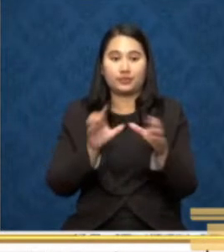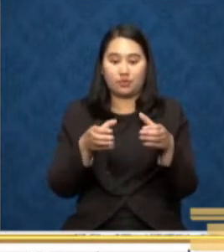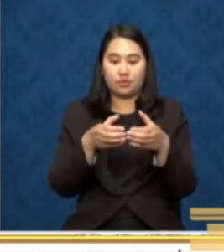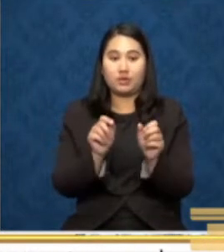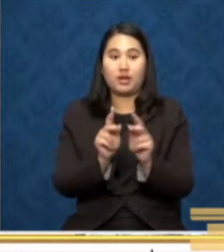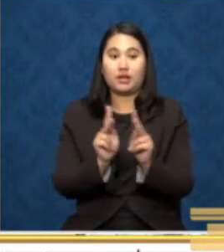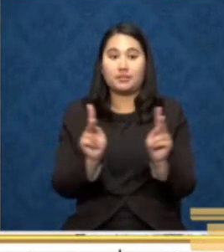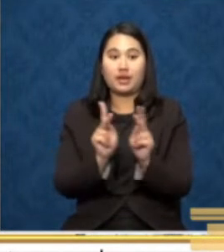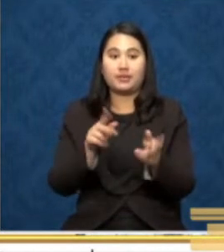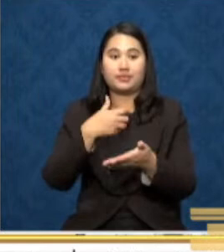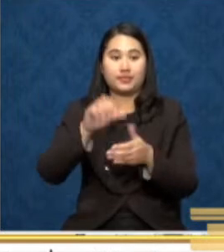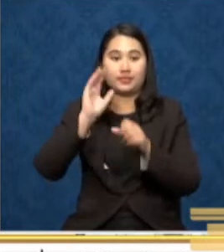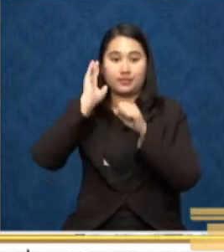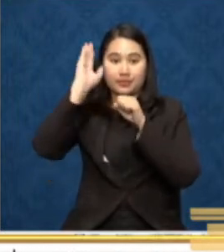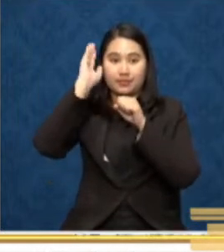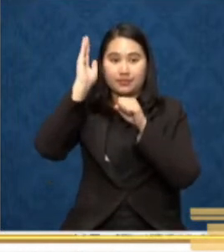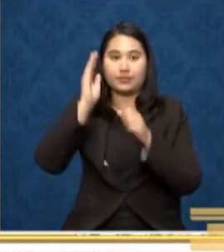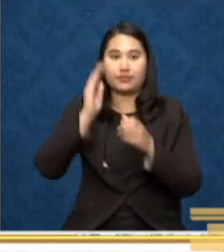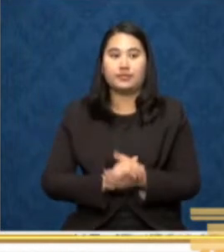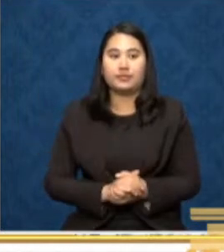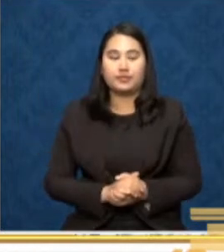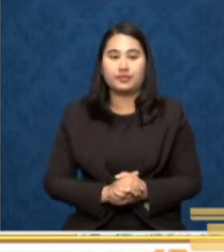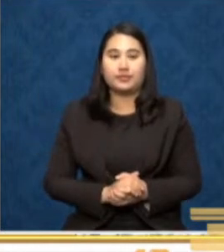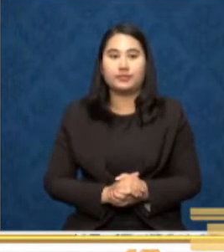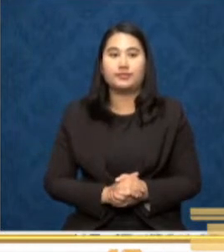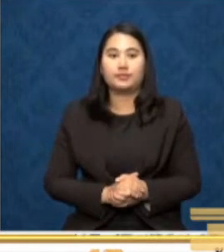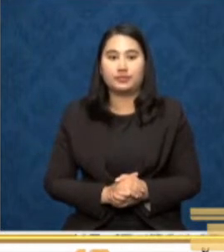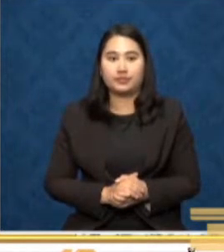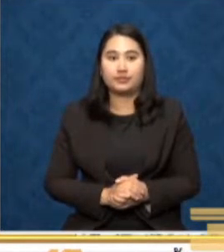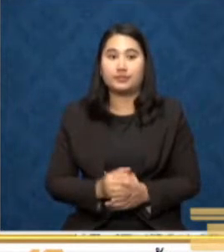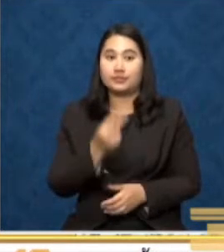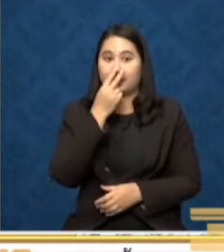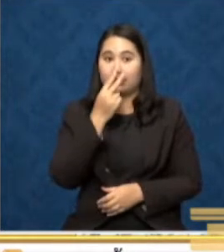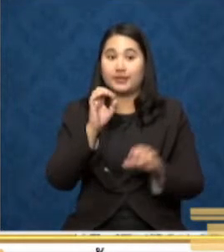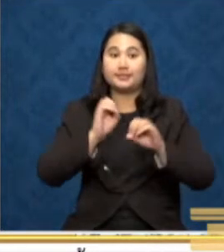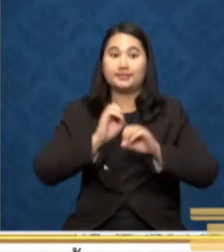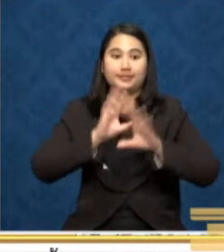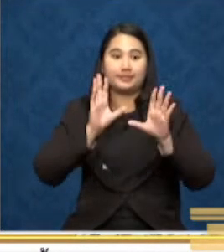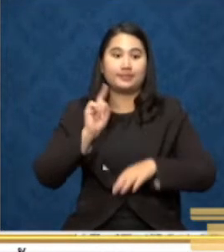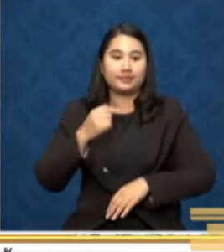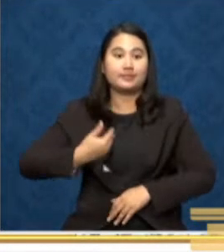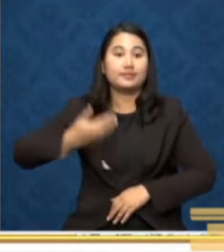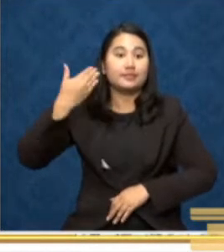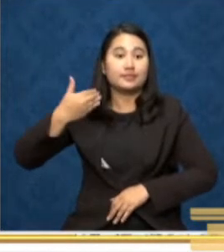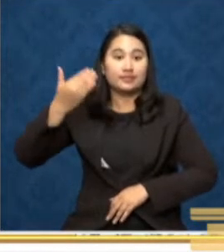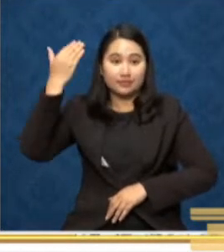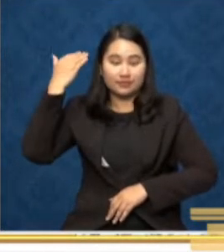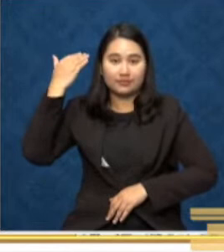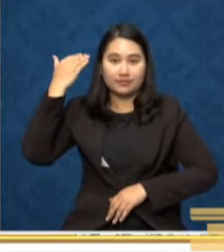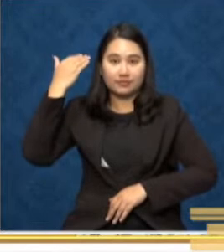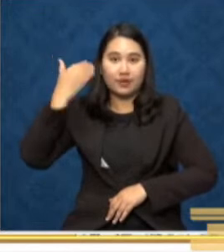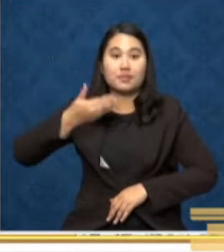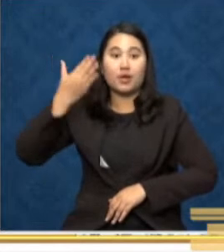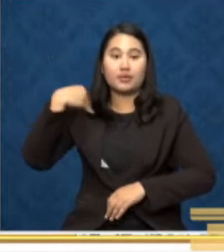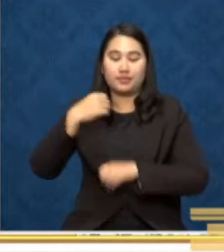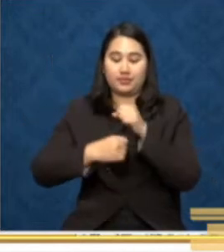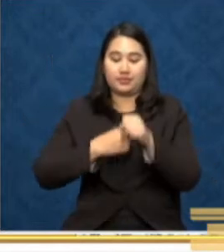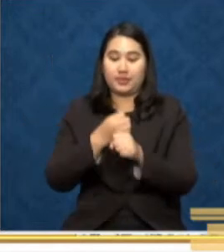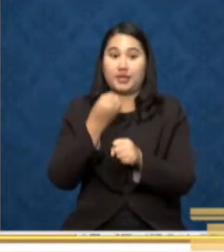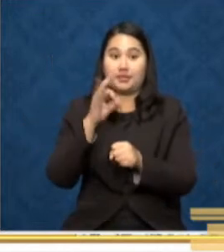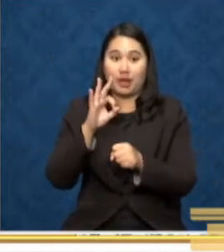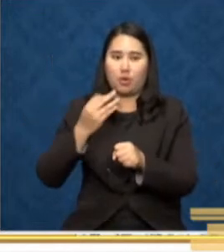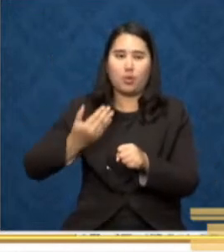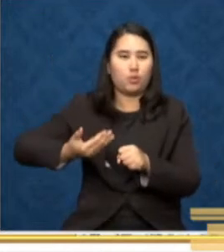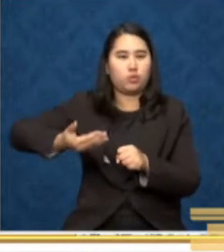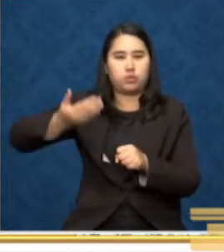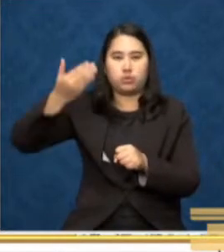กรรมาการวิสามัญตัวนี้นะครับความสำคัญตรงนี้ที่เราเห็นชัดเจนครับในอดีตที่ผ่านมาตั้งแต่อดีตนะครับไม่ใช่แค่19ปีที่ผ่านมาอ